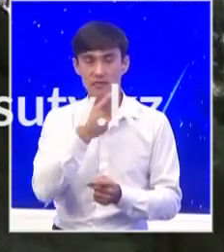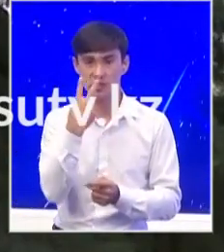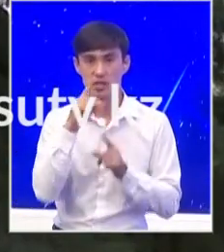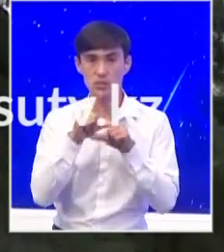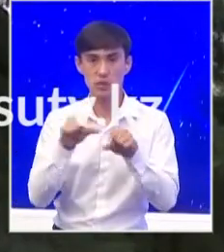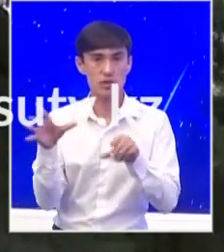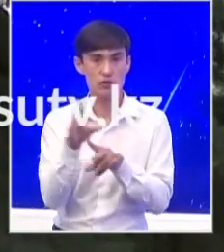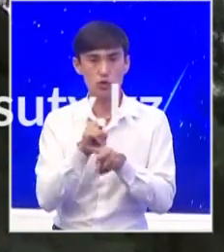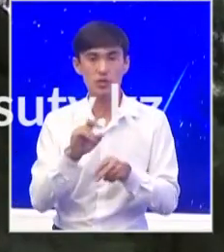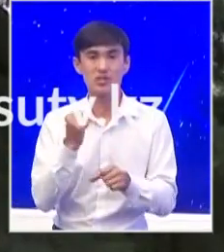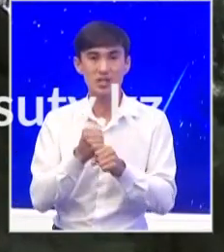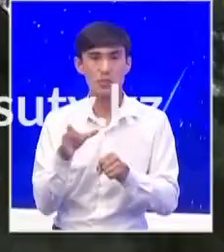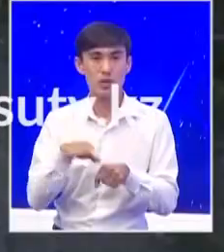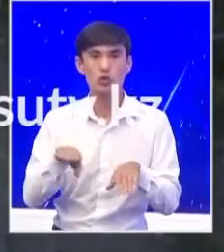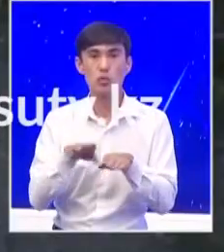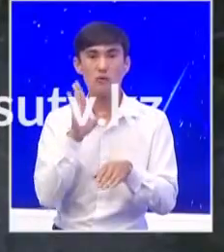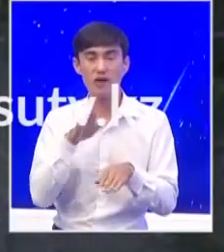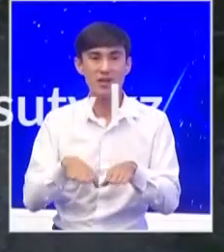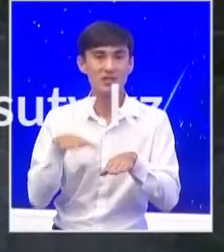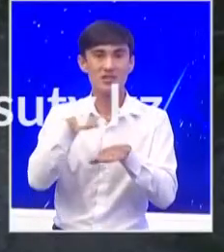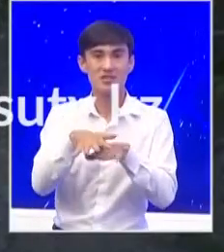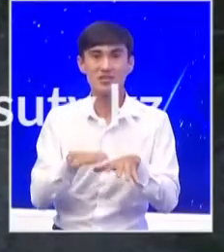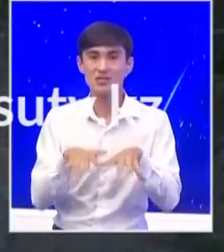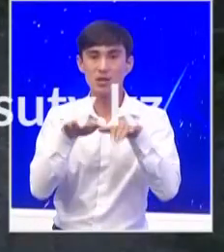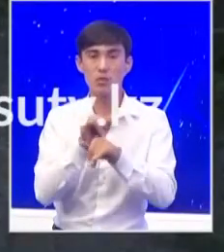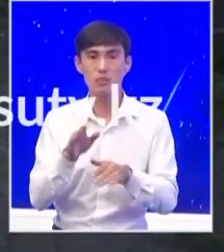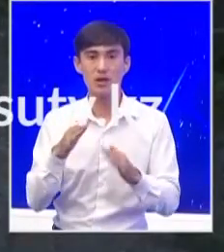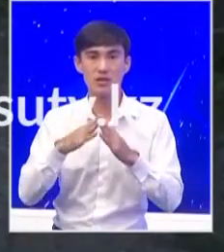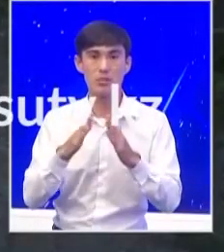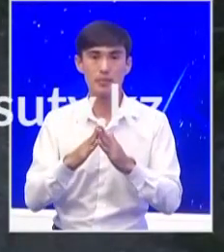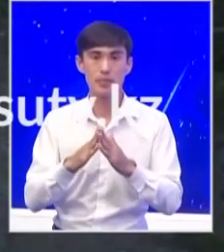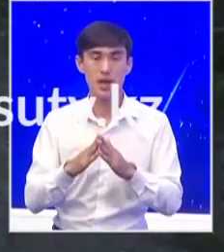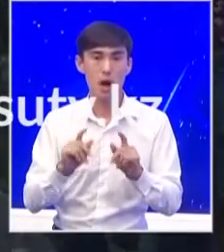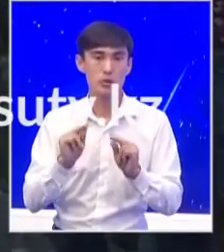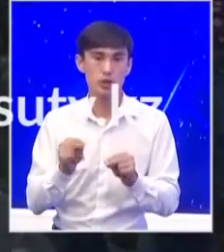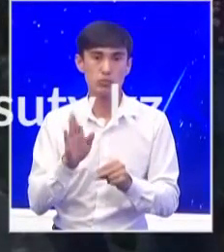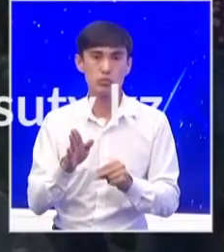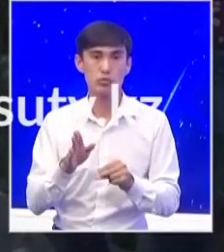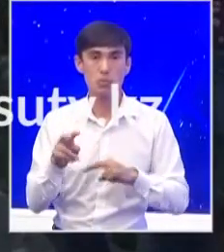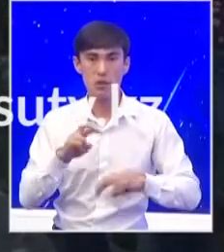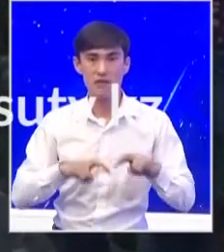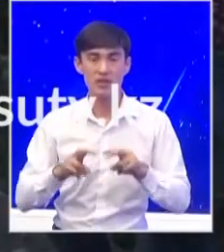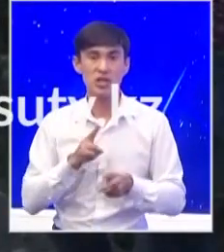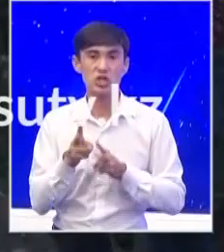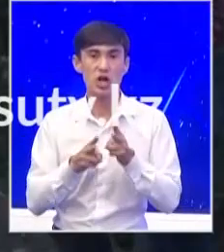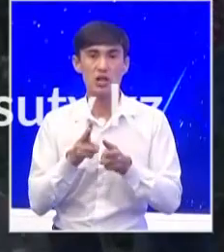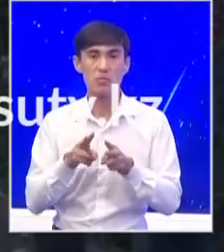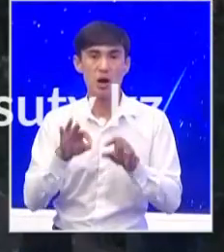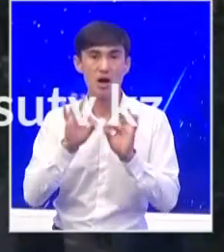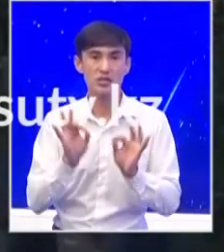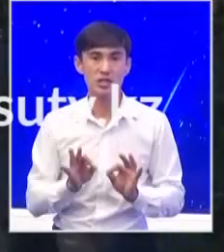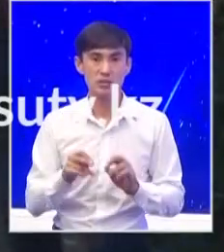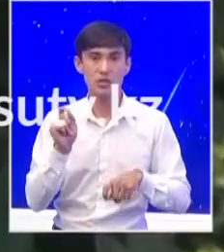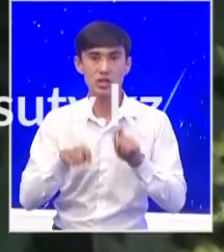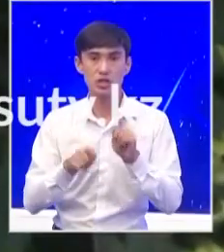так, чтобы вода не затапливала дома. Обещания жители услышали. Осталось проверить реакцию на жалобы осенними дождями